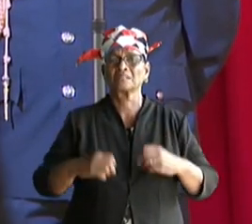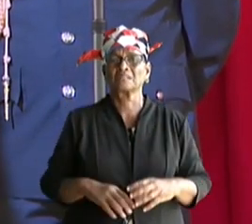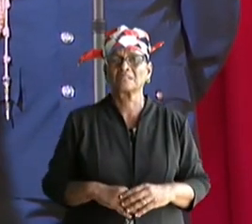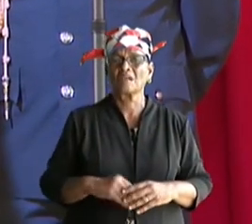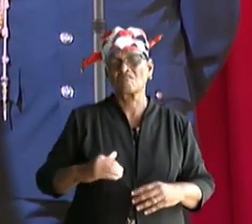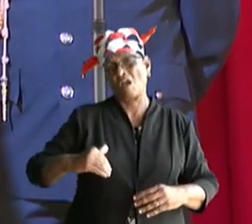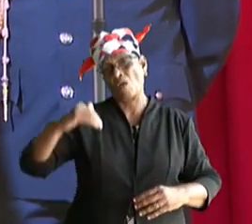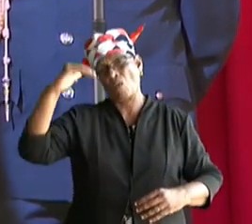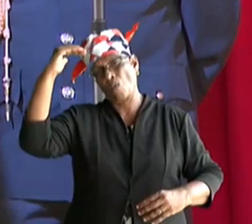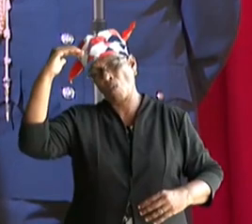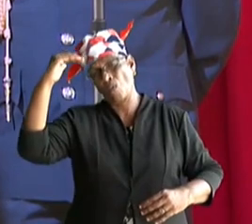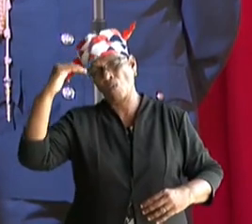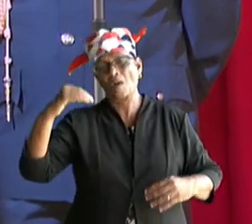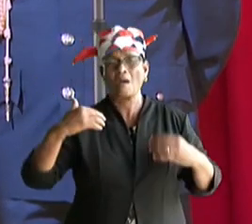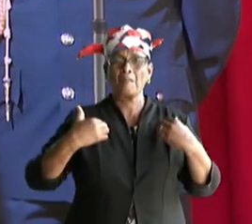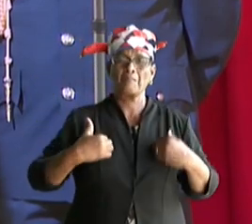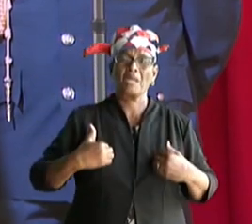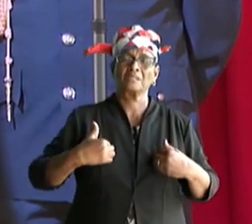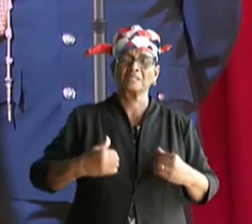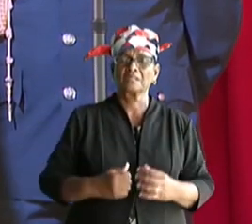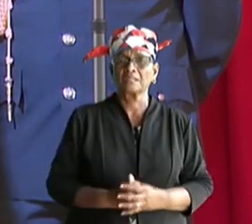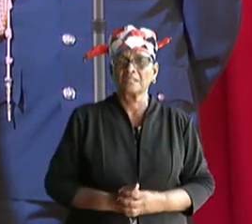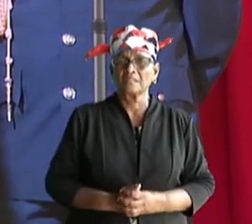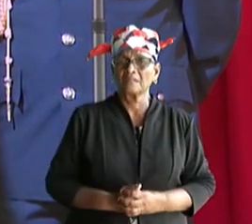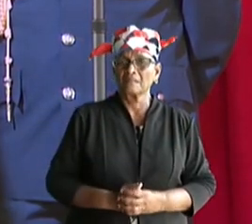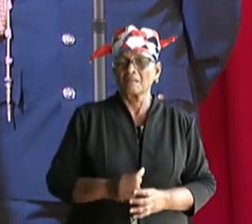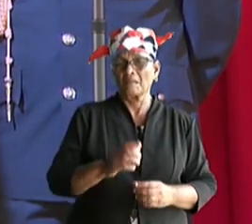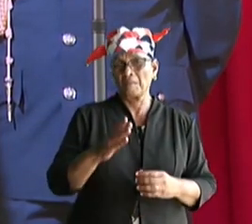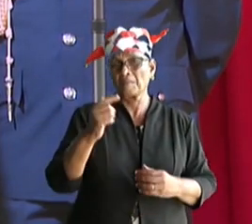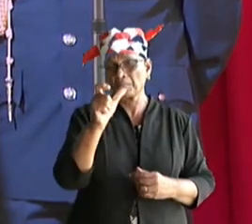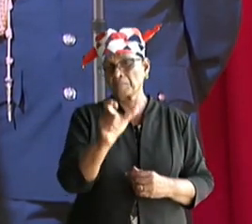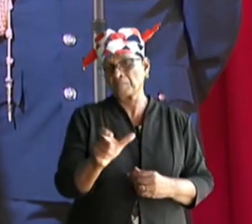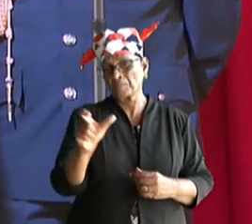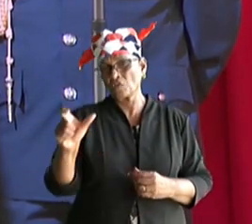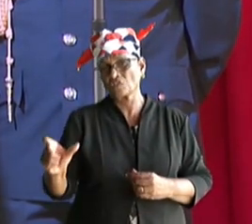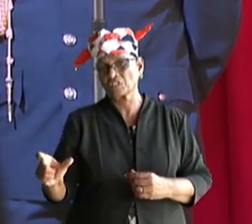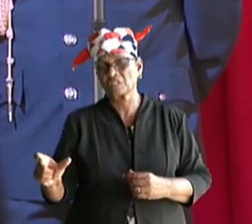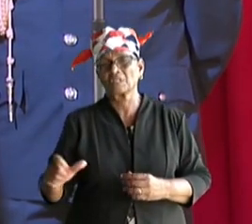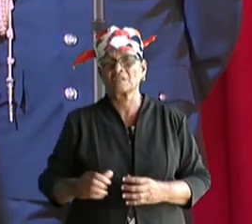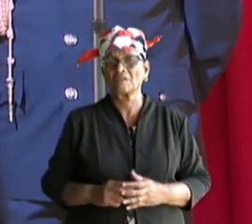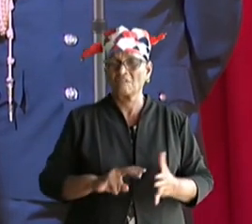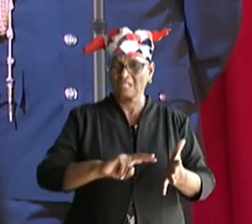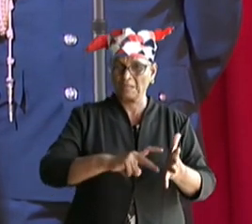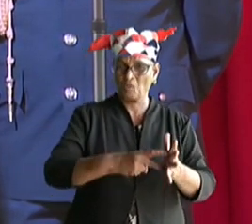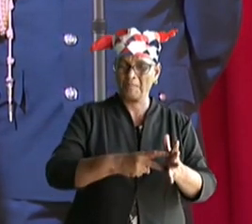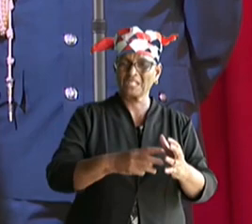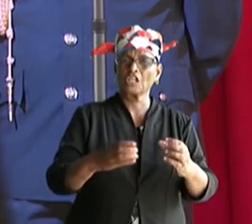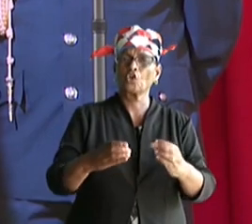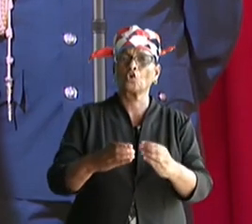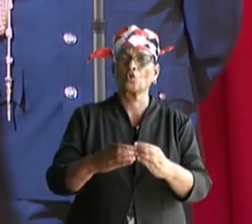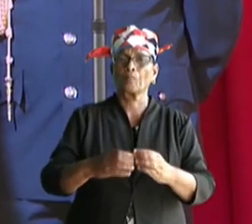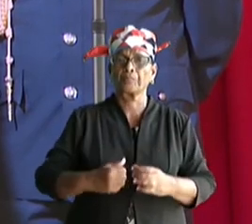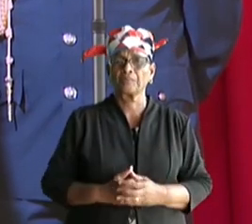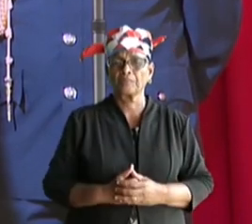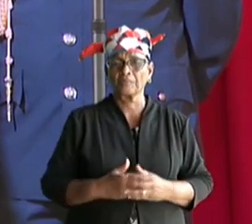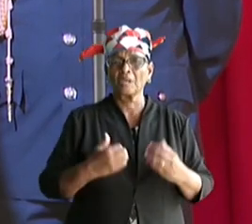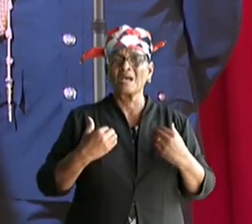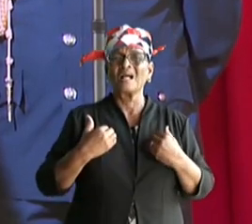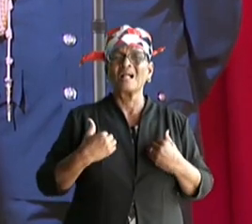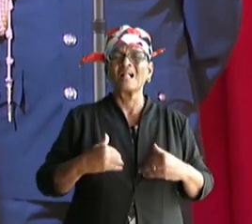hoge colleges van staat, leden van het Corps Diplomatiek,